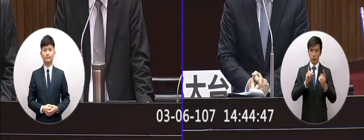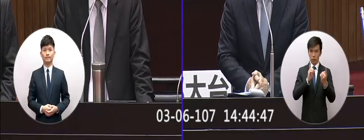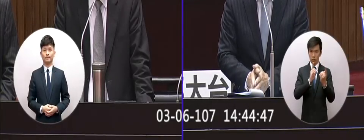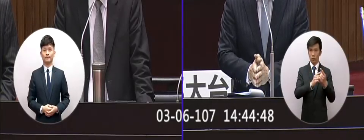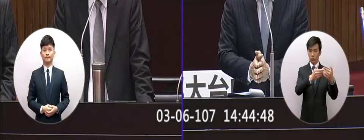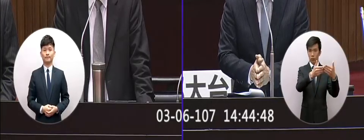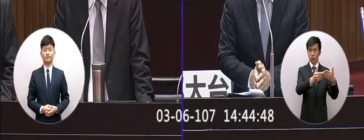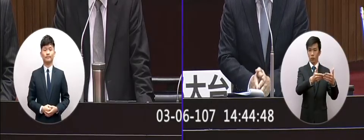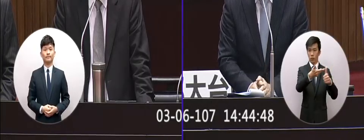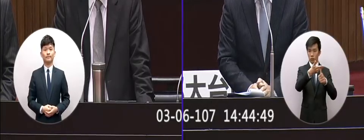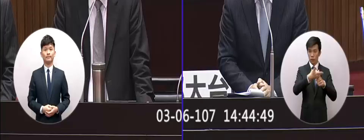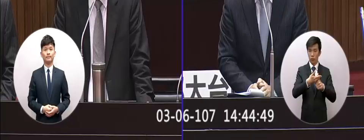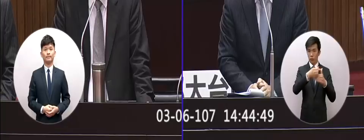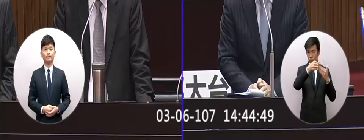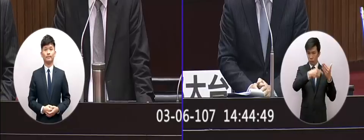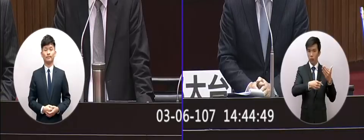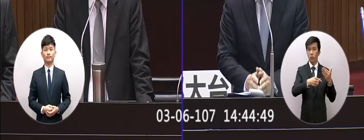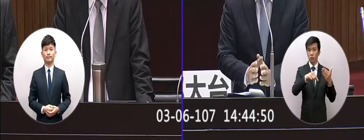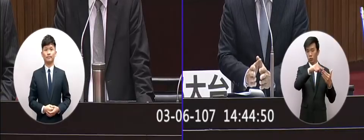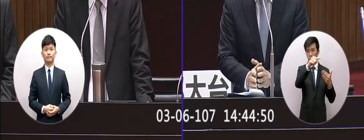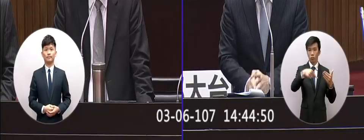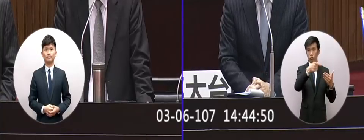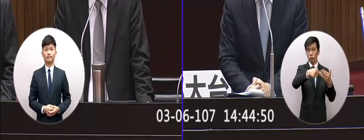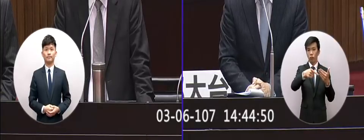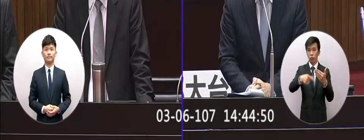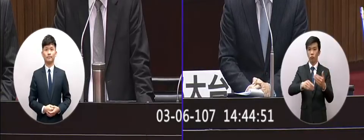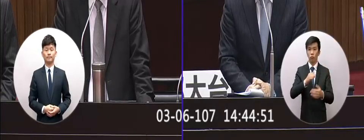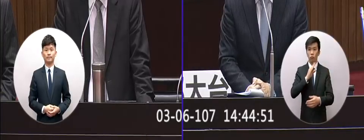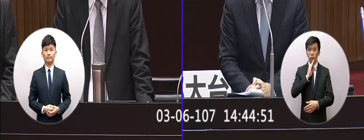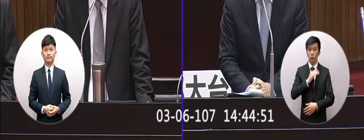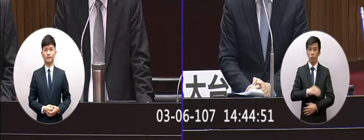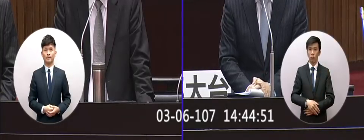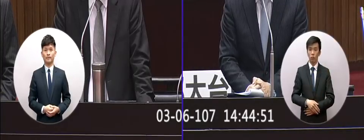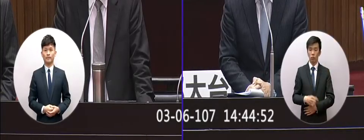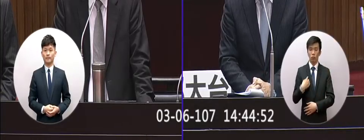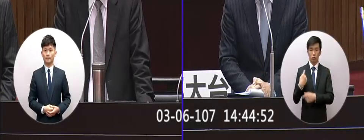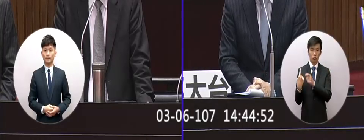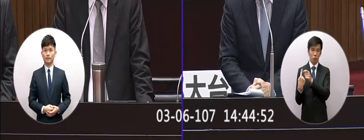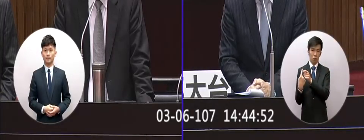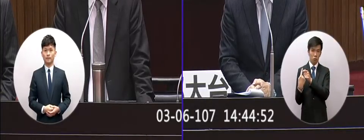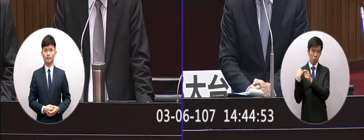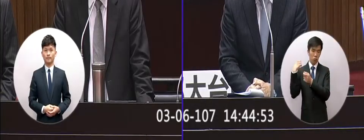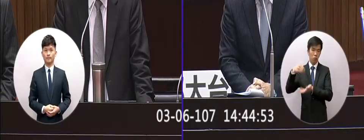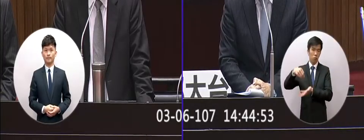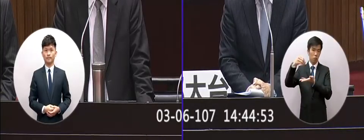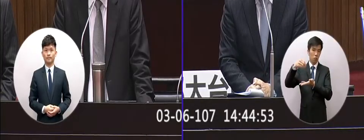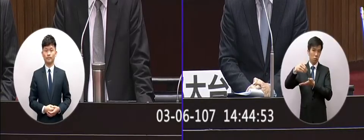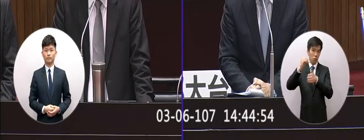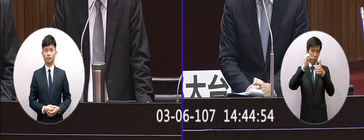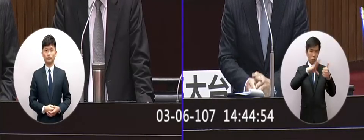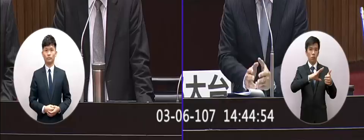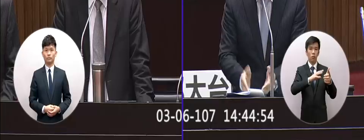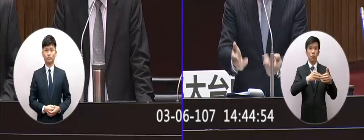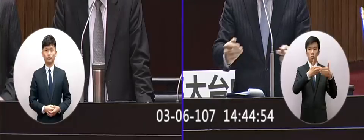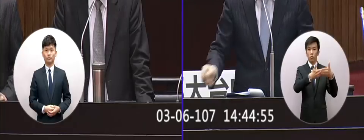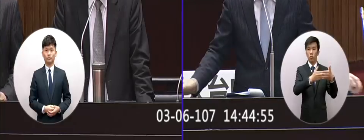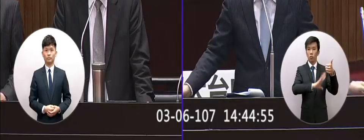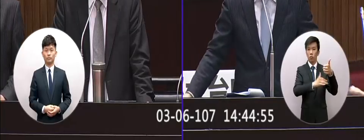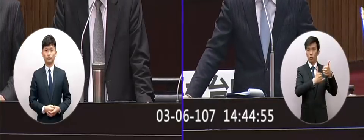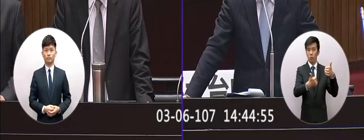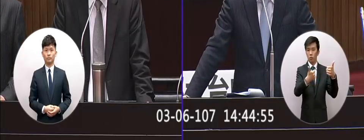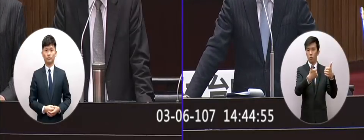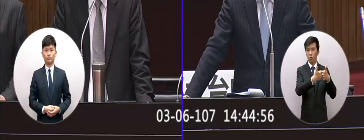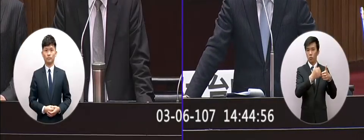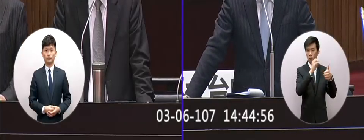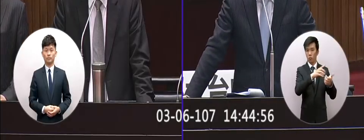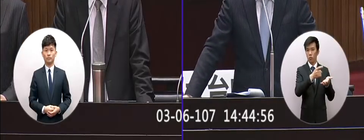措施或者国民待遇的措施，这个其实我在去年我就不断的提醒我们陆委会，我说他一定出这一